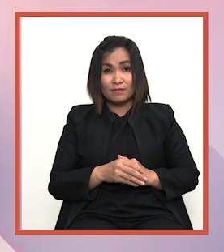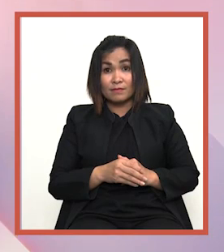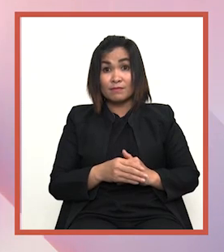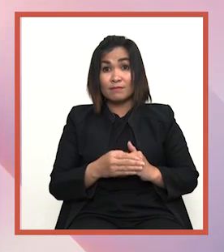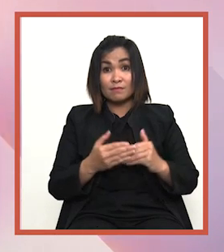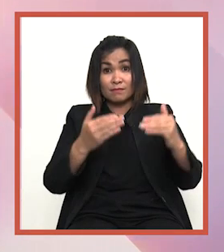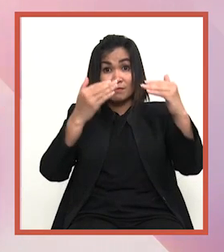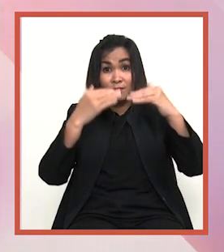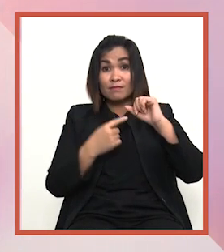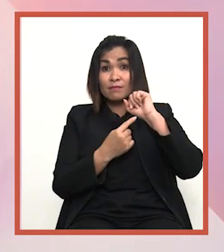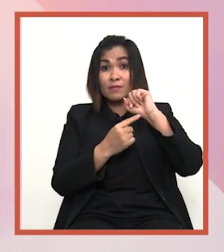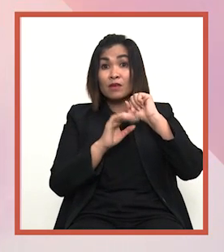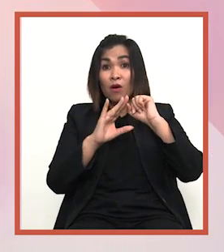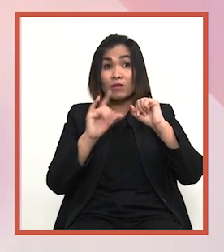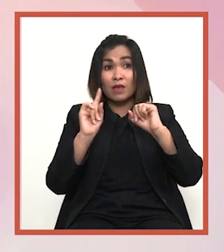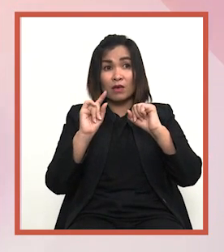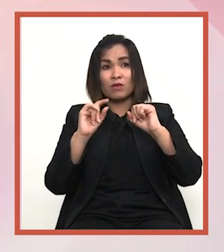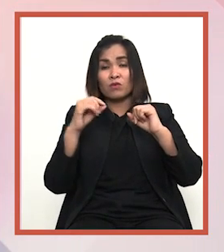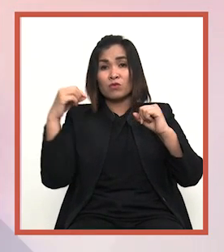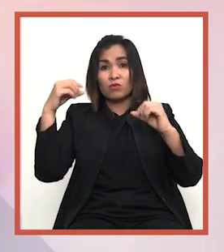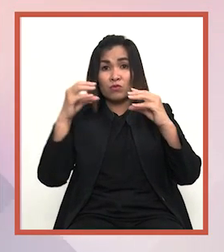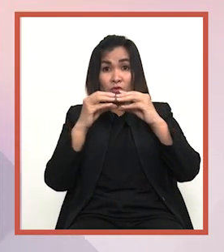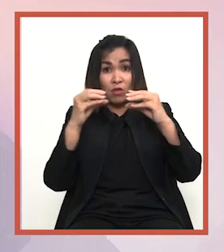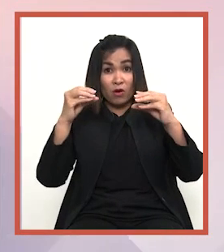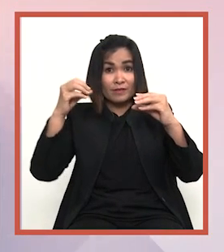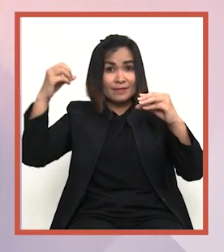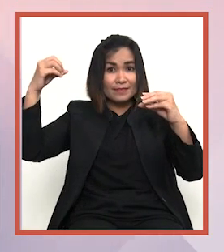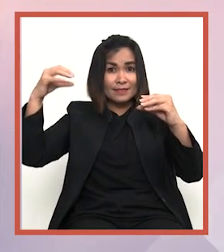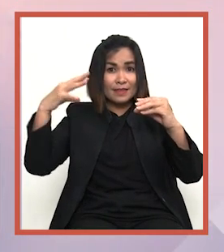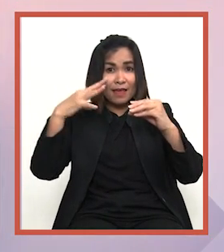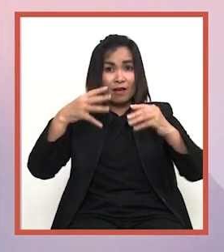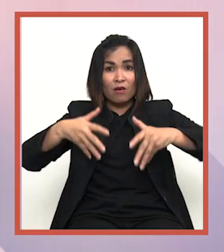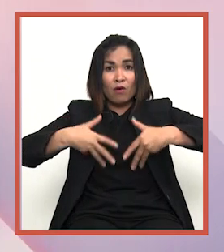สัญลักษณ์ต่อไปหลอดแสงให้ความร้อน